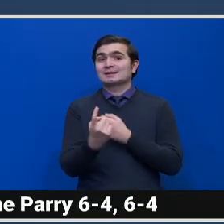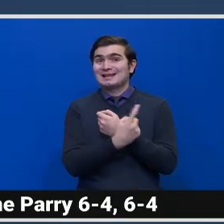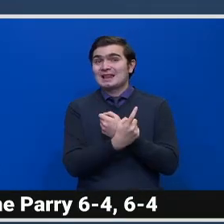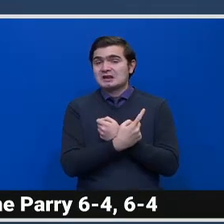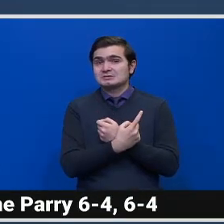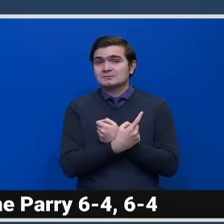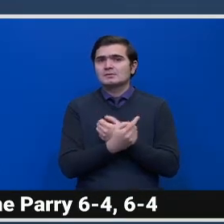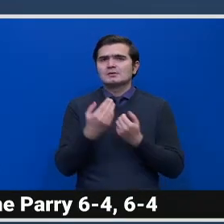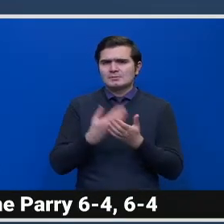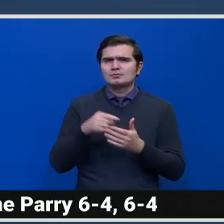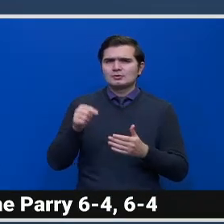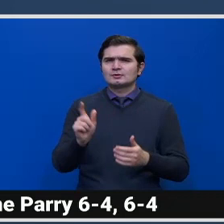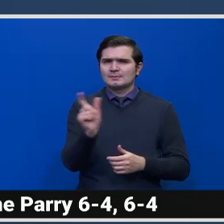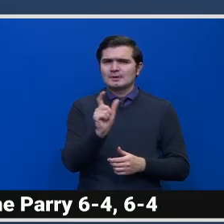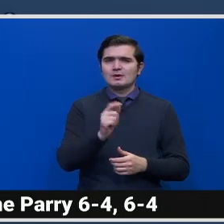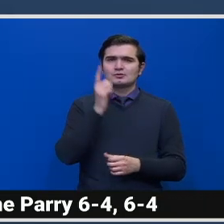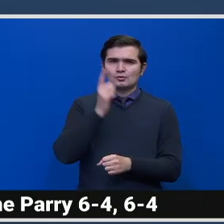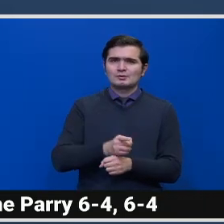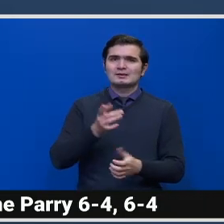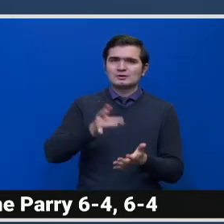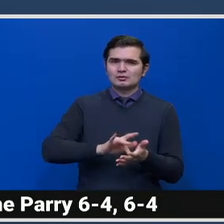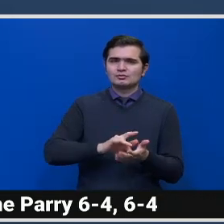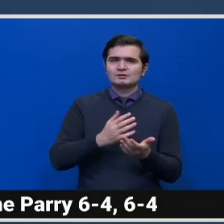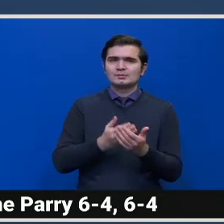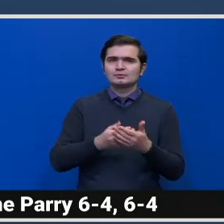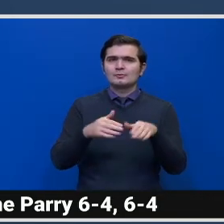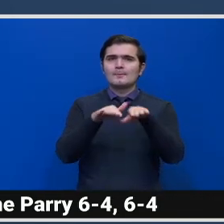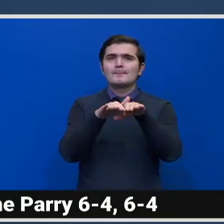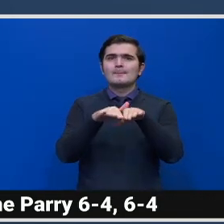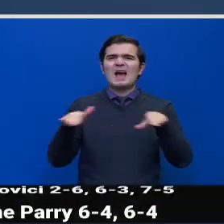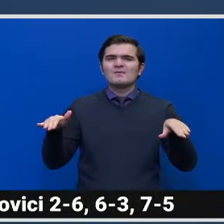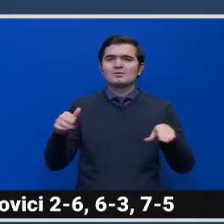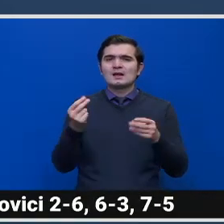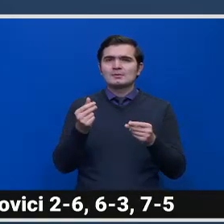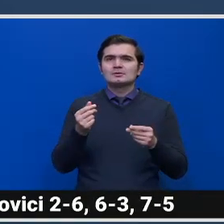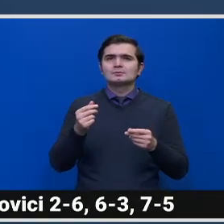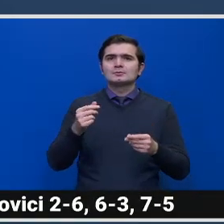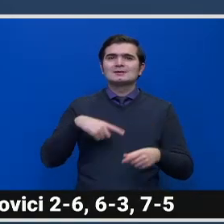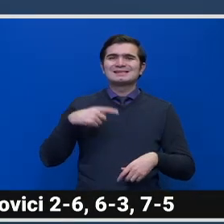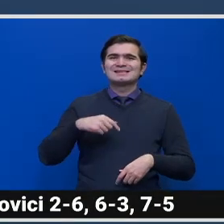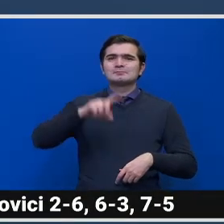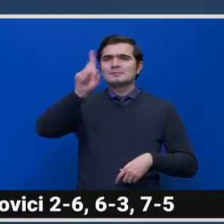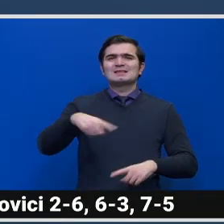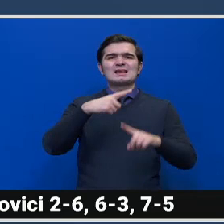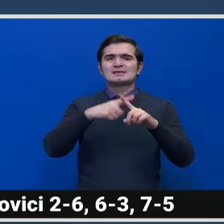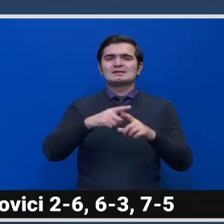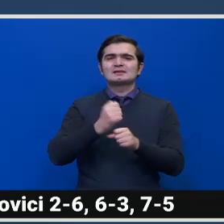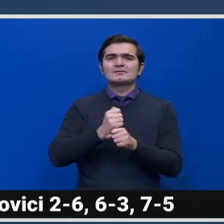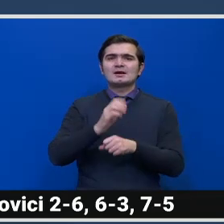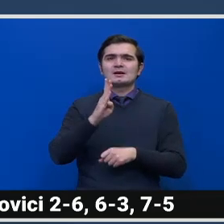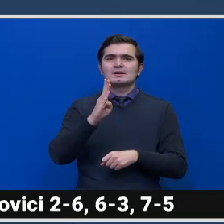perioada prezentei ordonanțe de urgență, de plafonare și compensare, sunt interzise practic